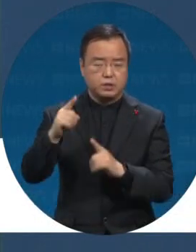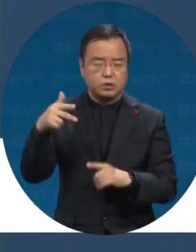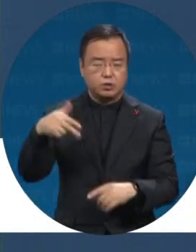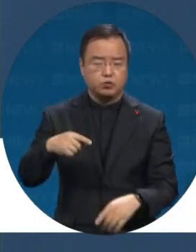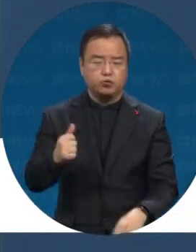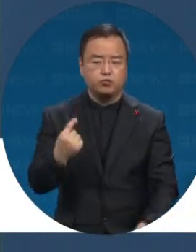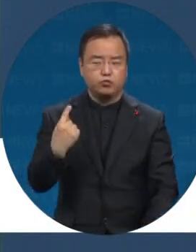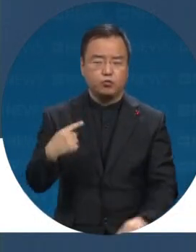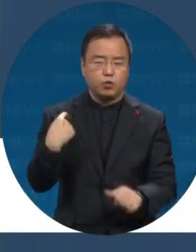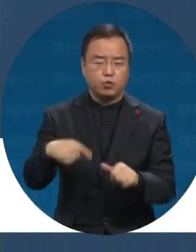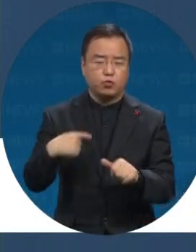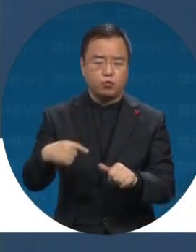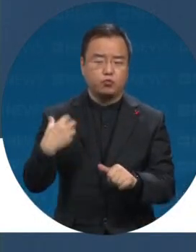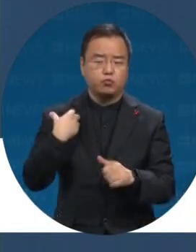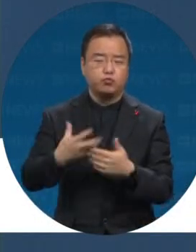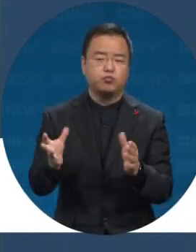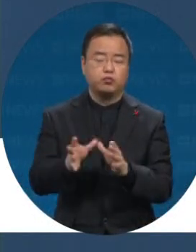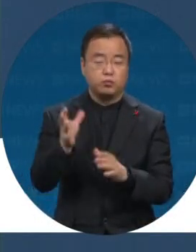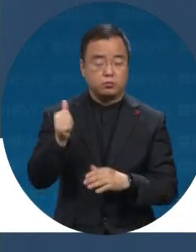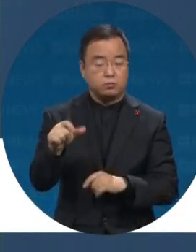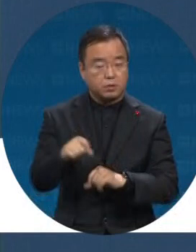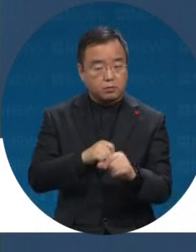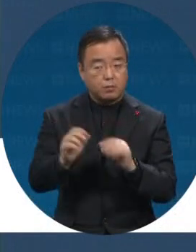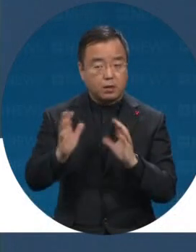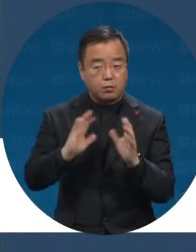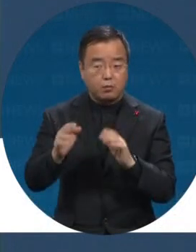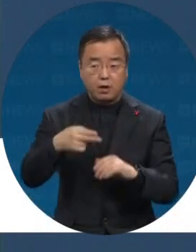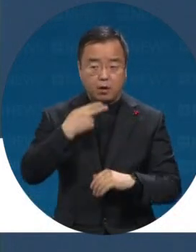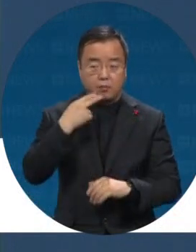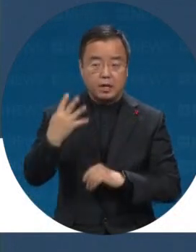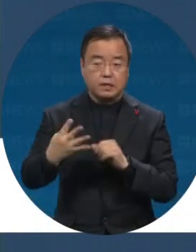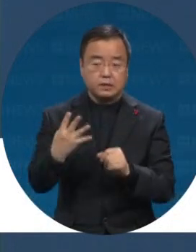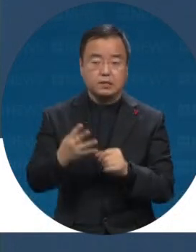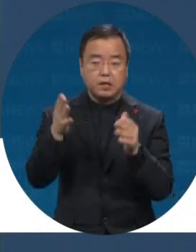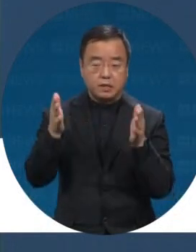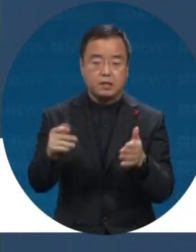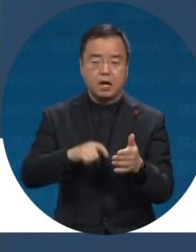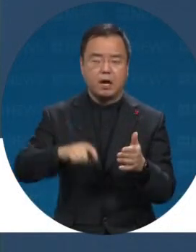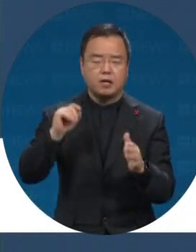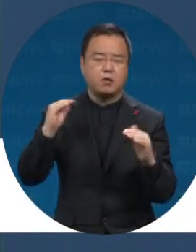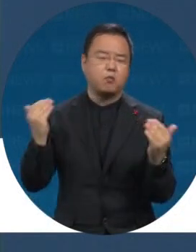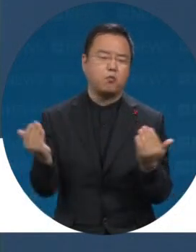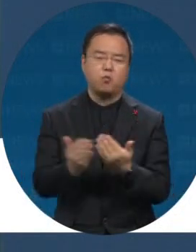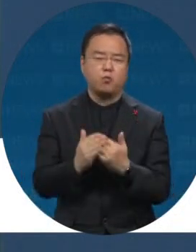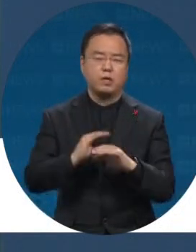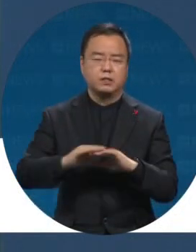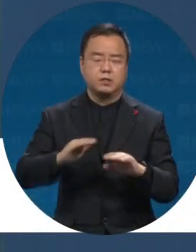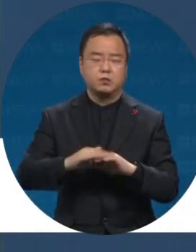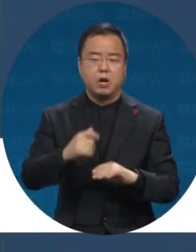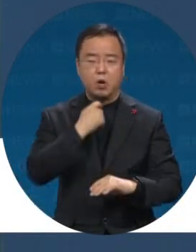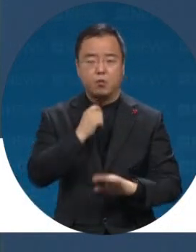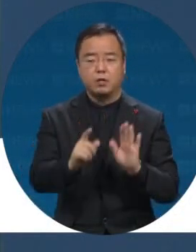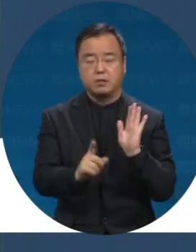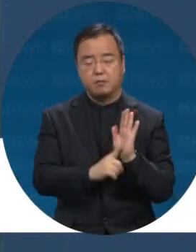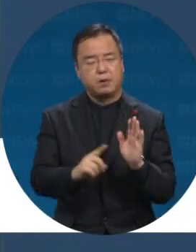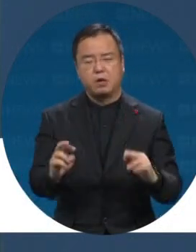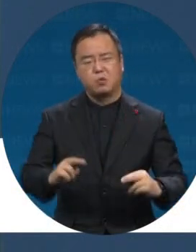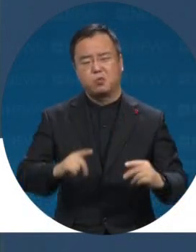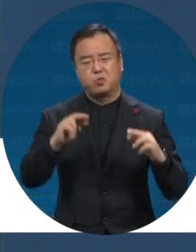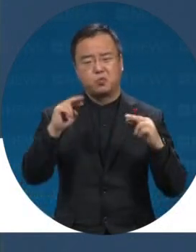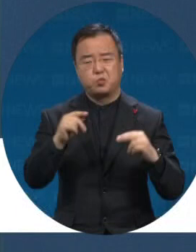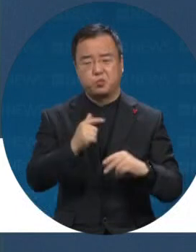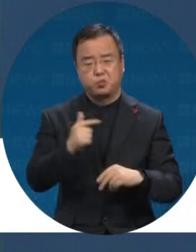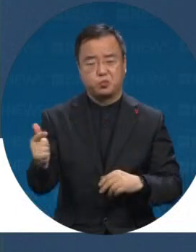특별한 사회적 공론화 없이 갑자기 언론을 통해서 4년 만에 완성하겠다라고 이렇게 밝혀서 지금 현재 논란이 되고 있다고 생각이